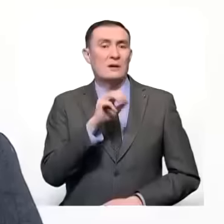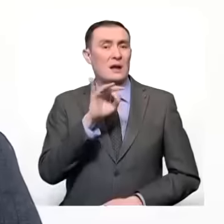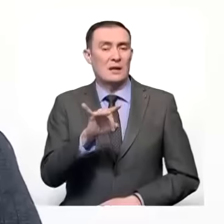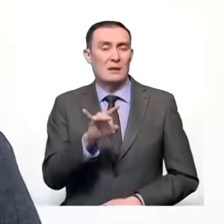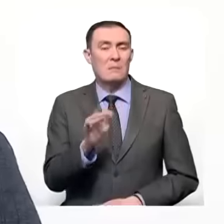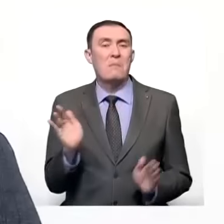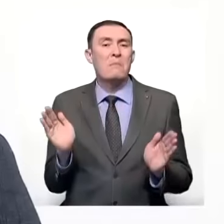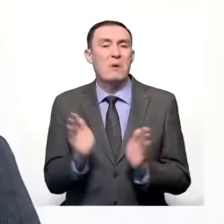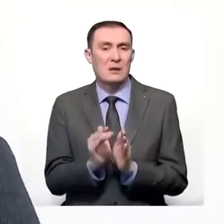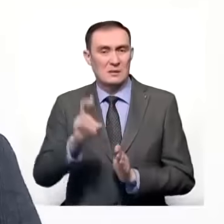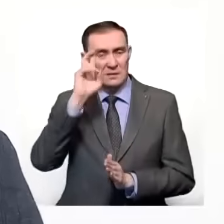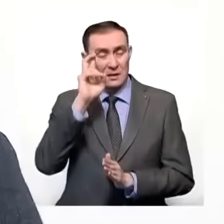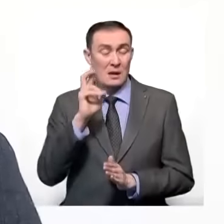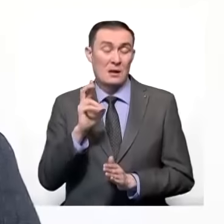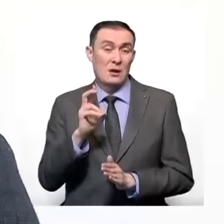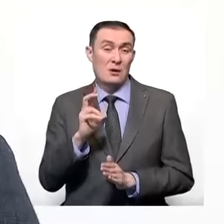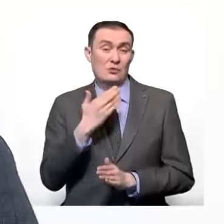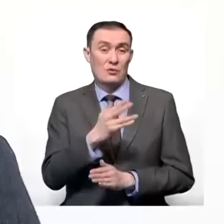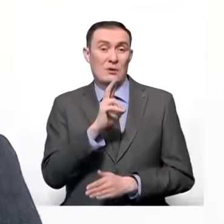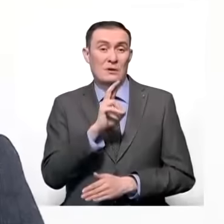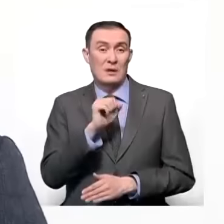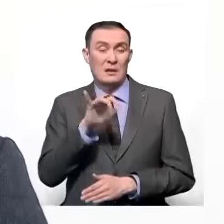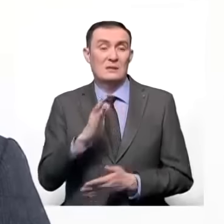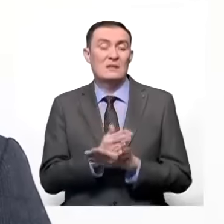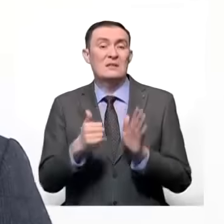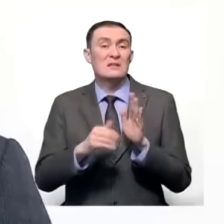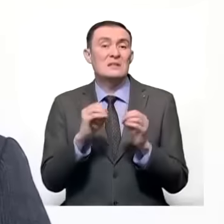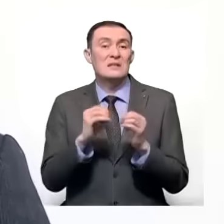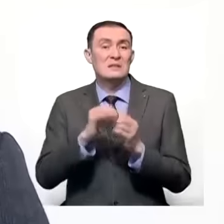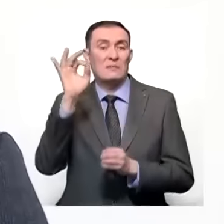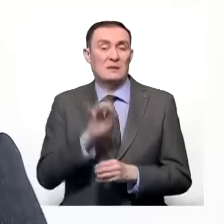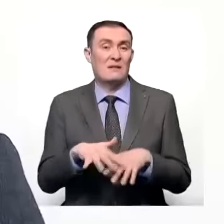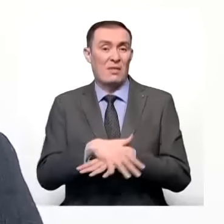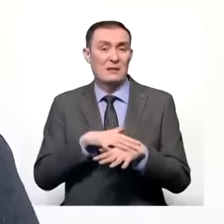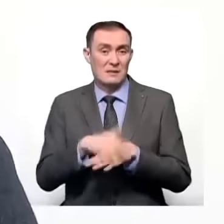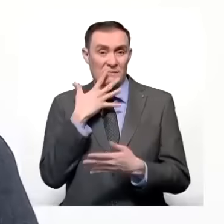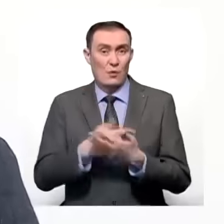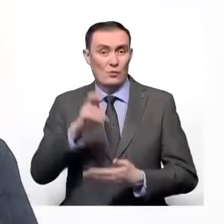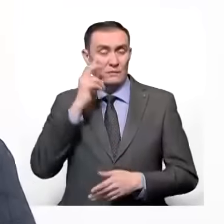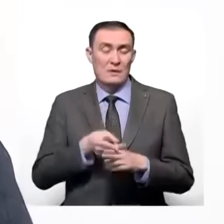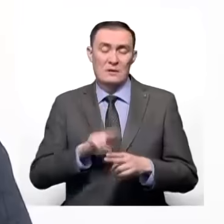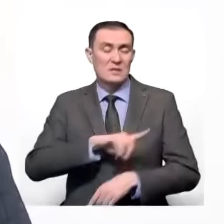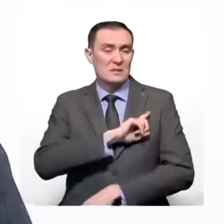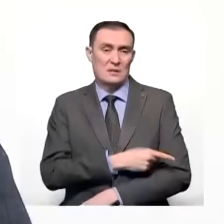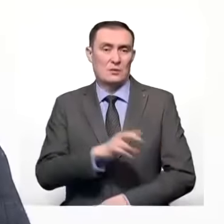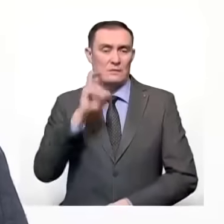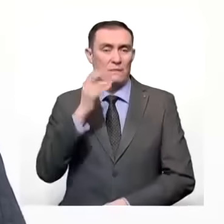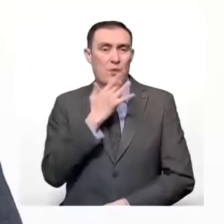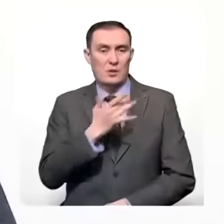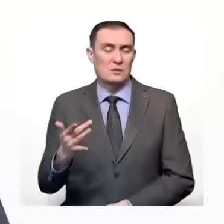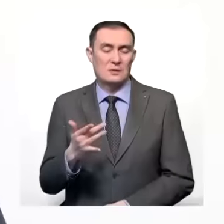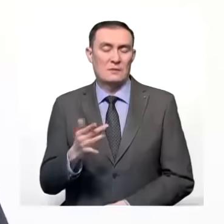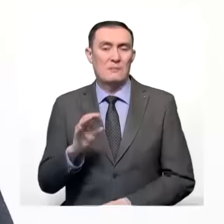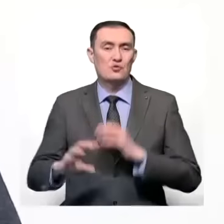маленькая страна, что Катар составляет 10% от всего населения, это очень сильное государство в политическом плане